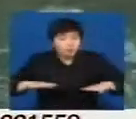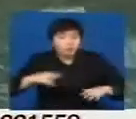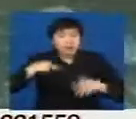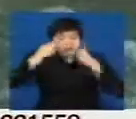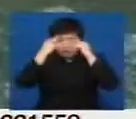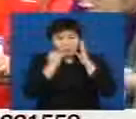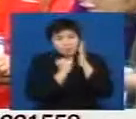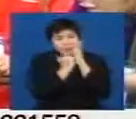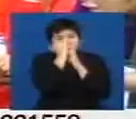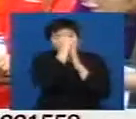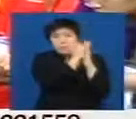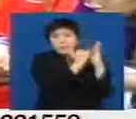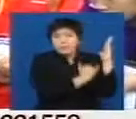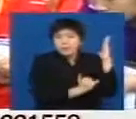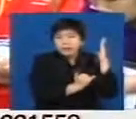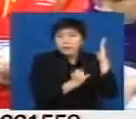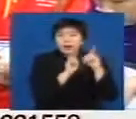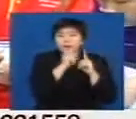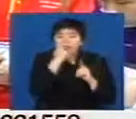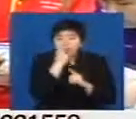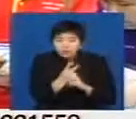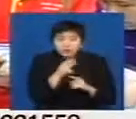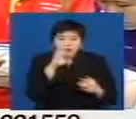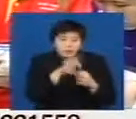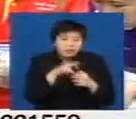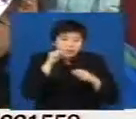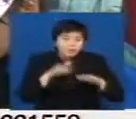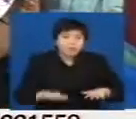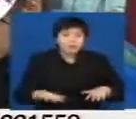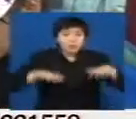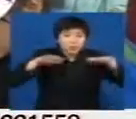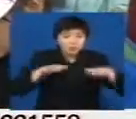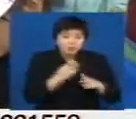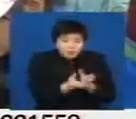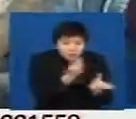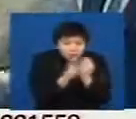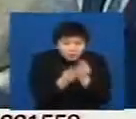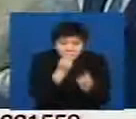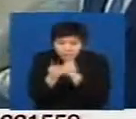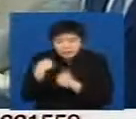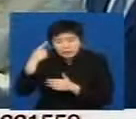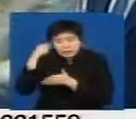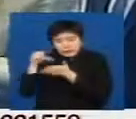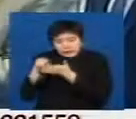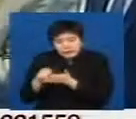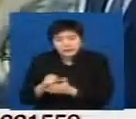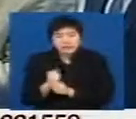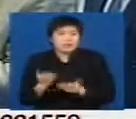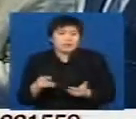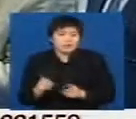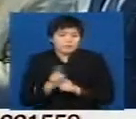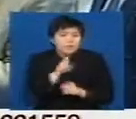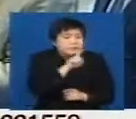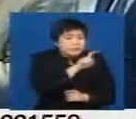ทั่วประเทศเลยนะไปดูเรื่องน้ำท่วมแล้วไปฟังจากประชาชนพี่น้องประชาชนเดือดร้อนอย่างไรควรจะแก้ไขยังไงอันนี้ก็เป็นประชาพิ